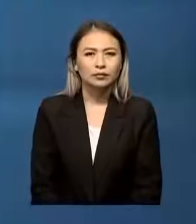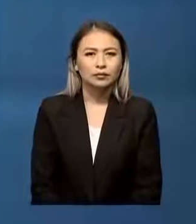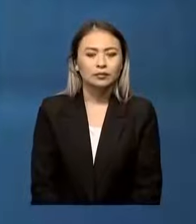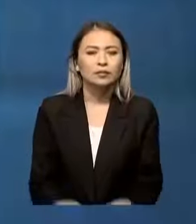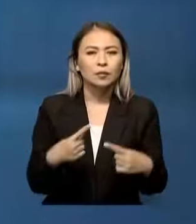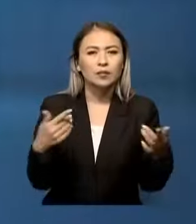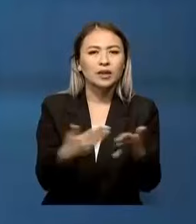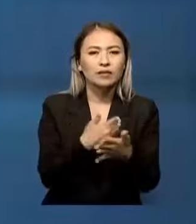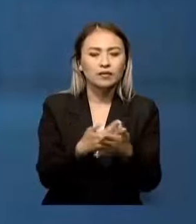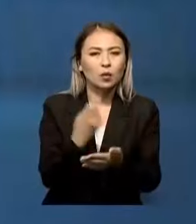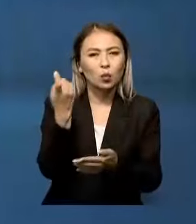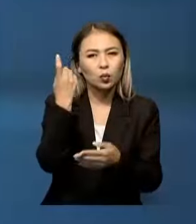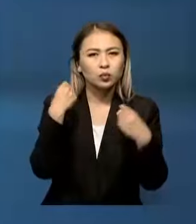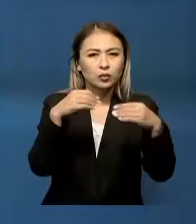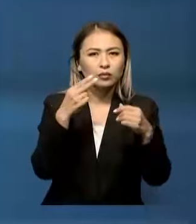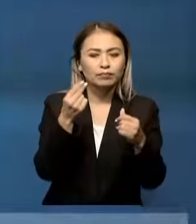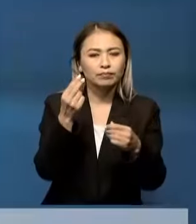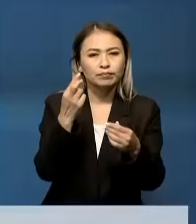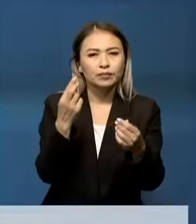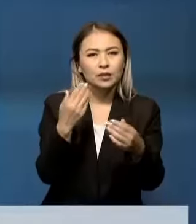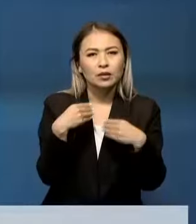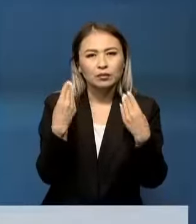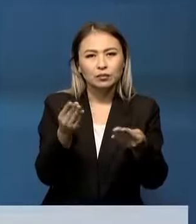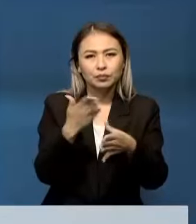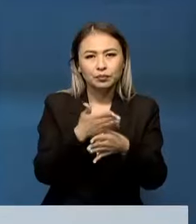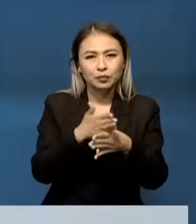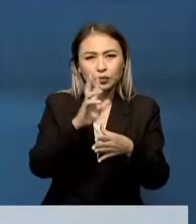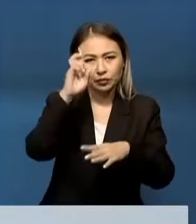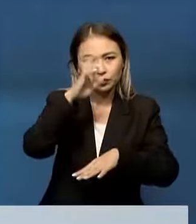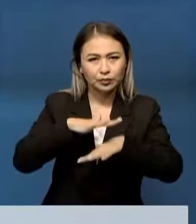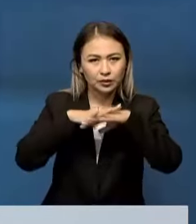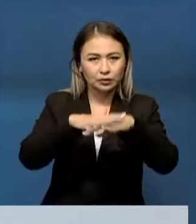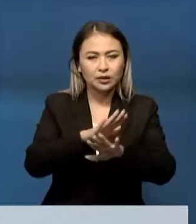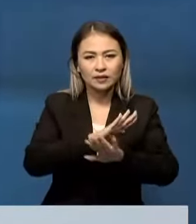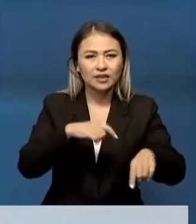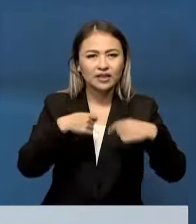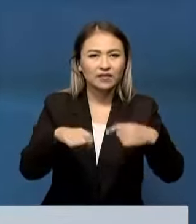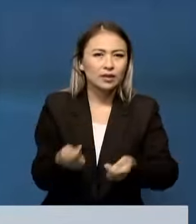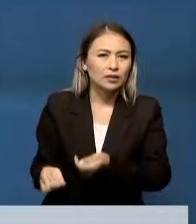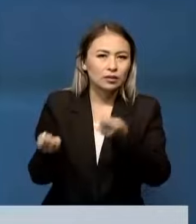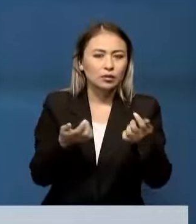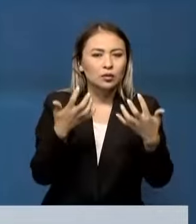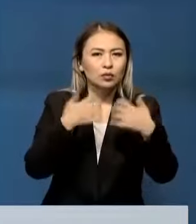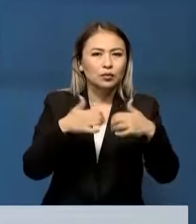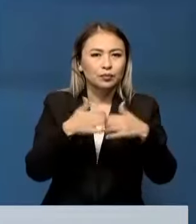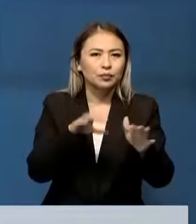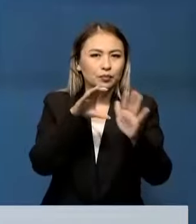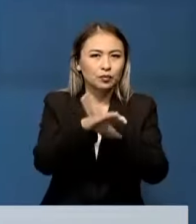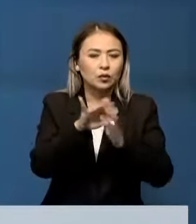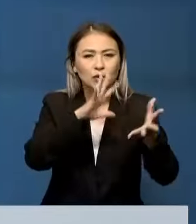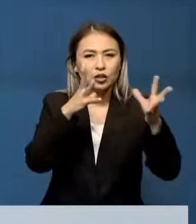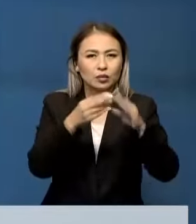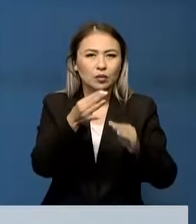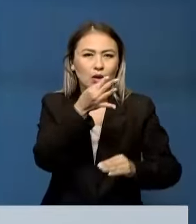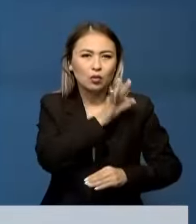Өзге де ақпар, шаруаларға жеңілдікпен қаржы беріледі. Бұл ретте мөлшерлеме бюджет қаражат емес, тауар жеткізушілер есебінен субсидияланады. Жоба